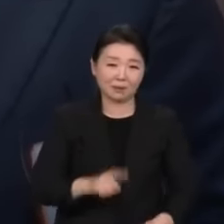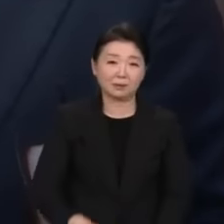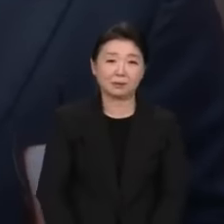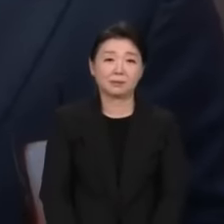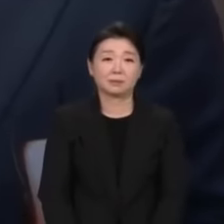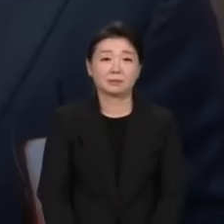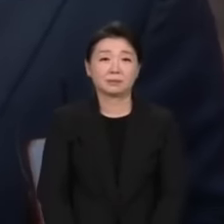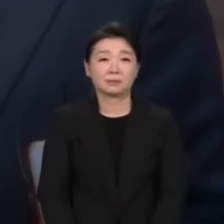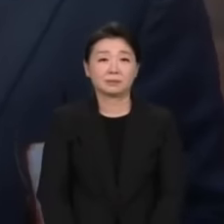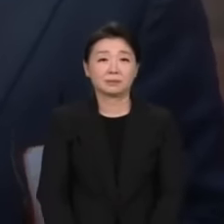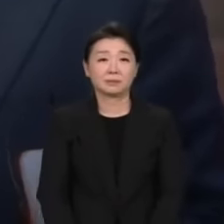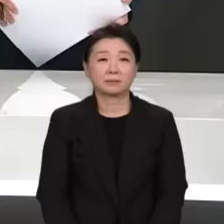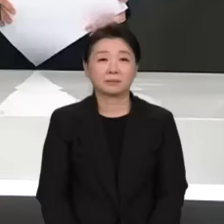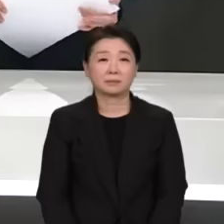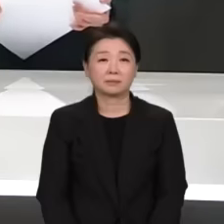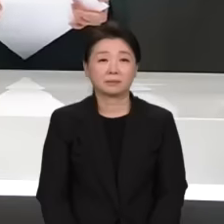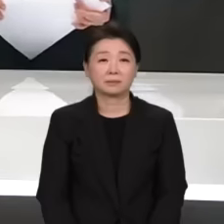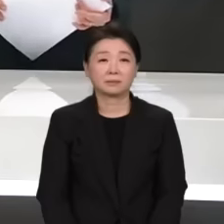이희정입니다.